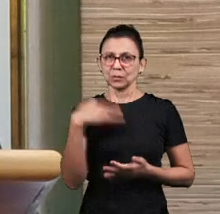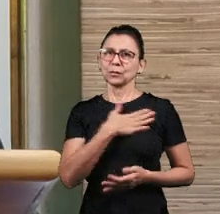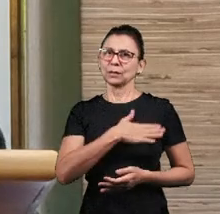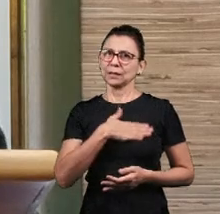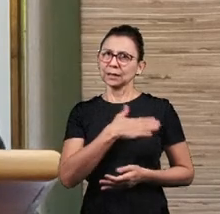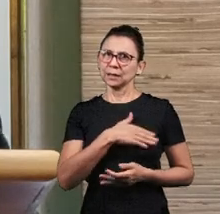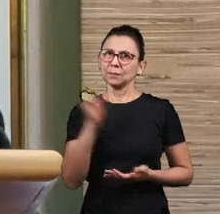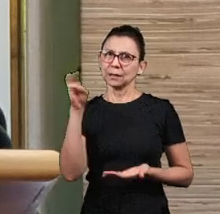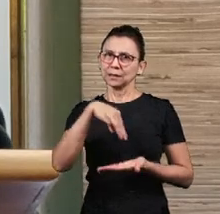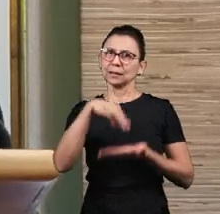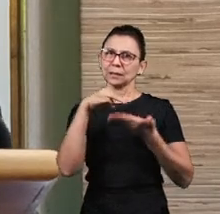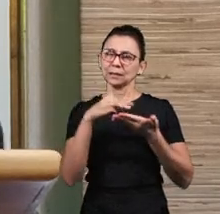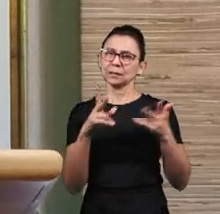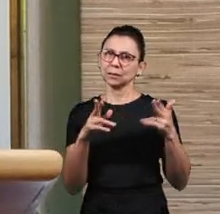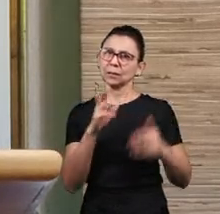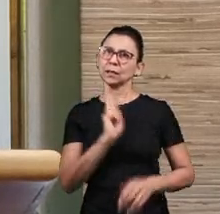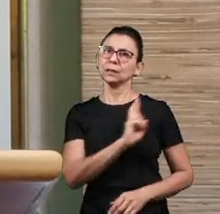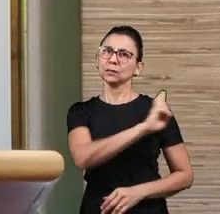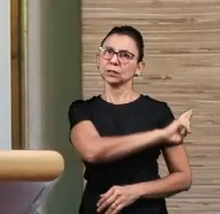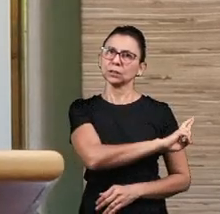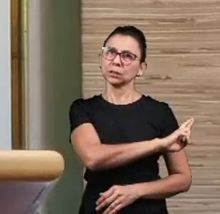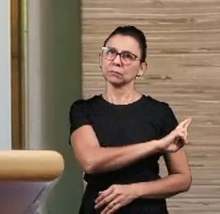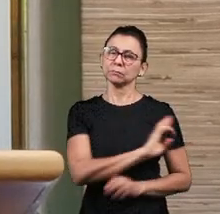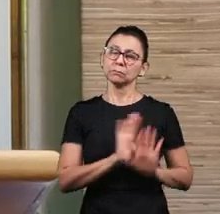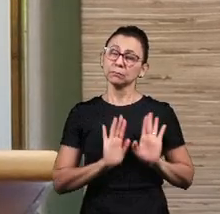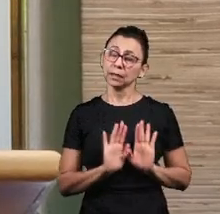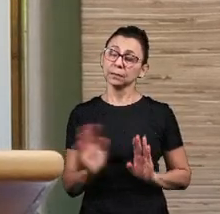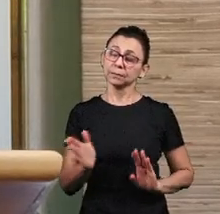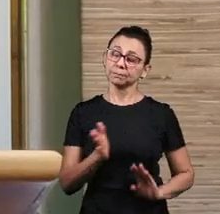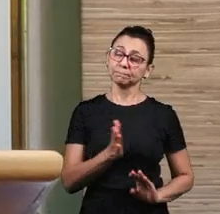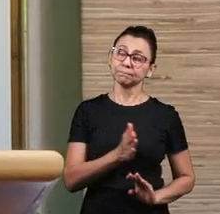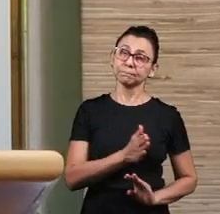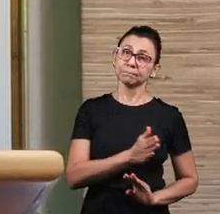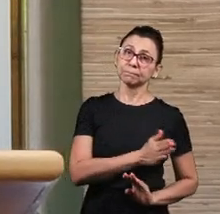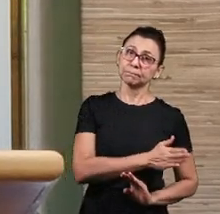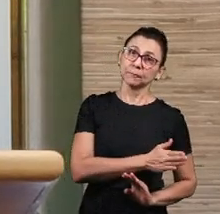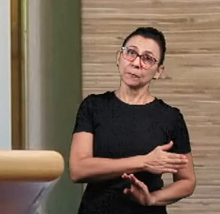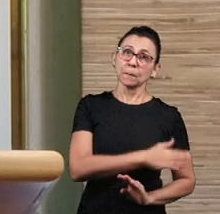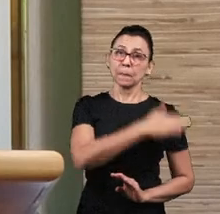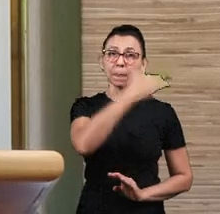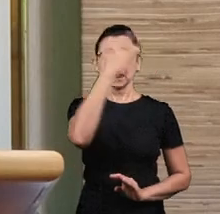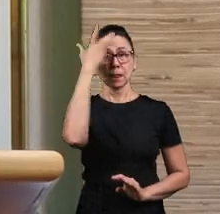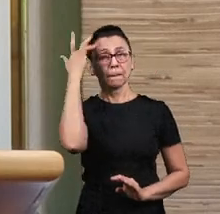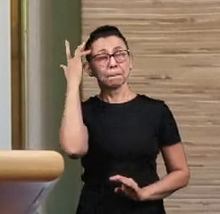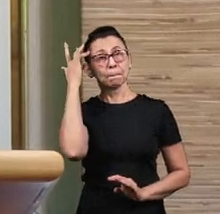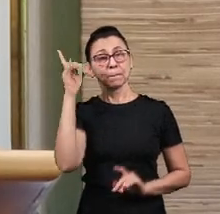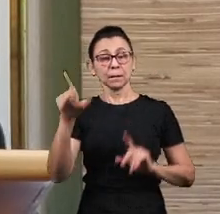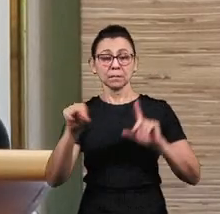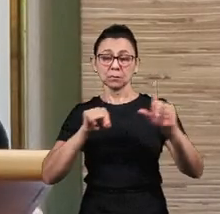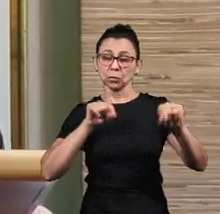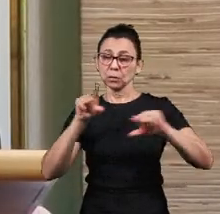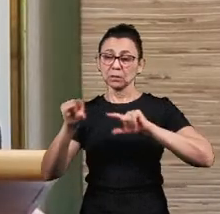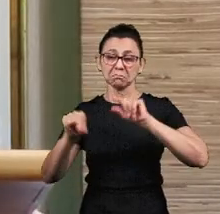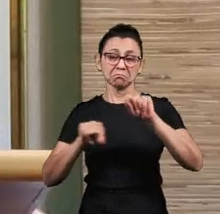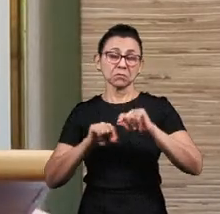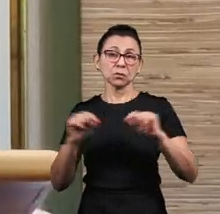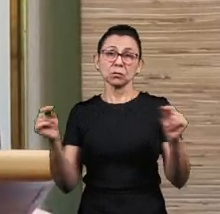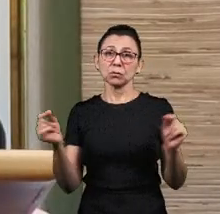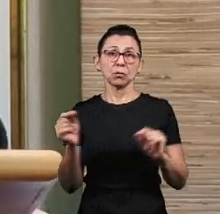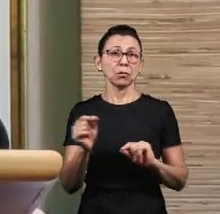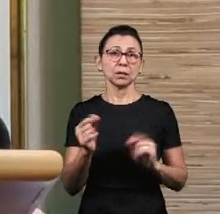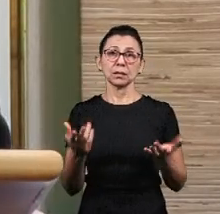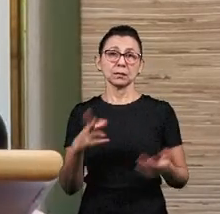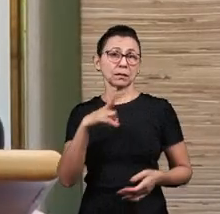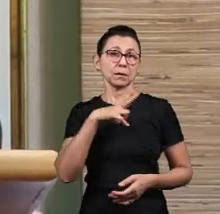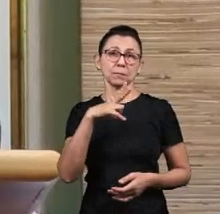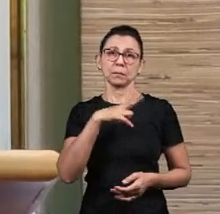rôle différent vers lequel elle a été appelée. Ceux qui restent au chemin, ils vont rester dans le chemin. Ça, c'est naturel.